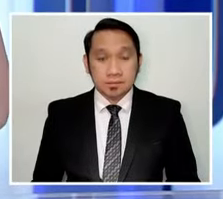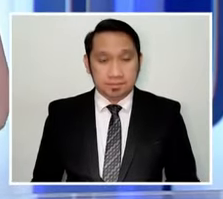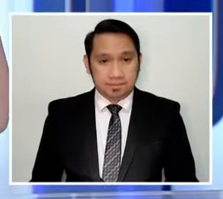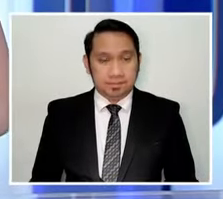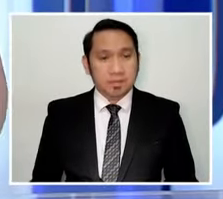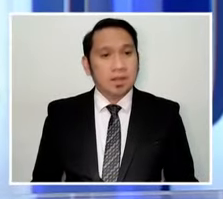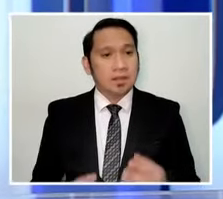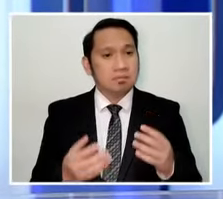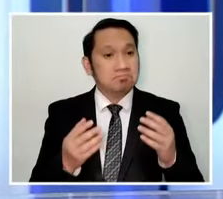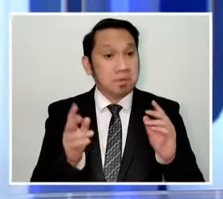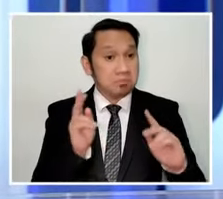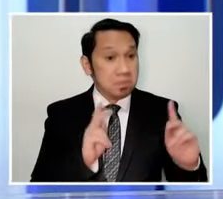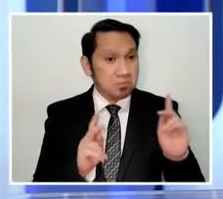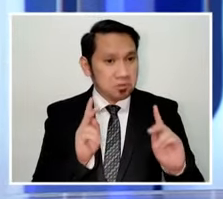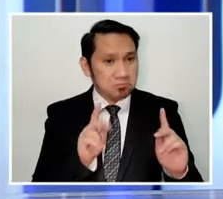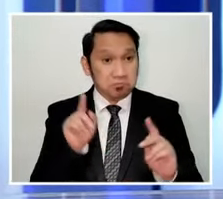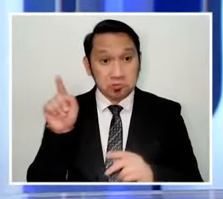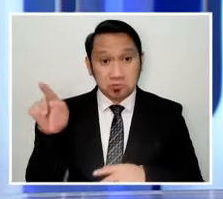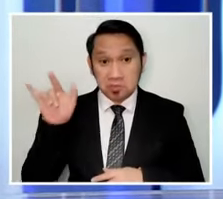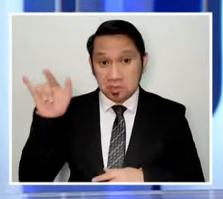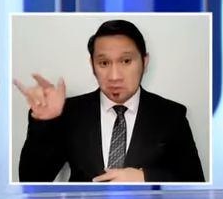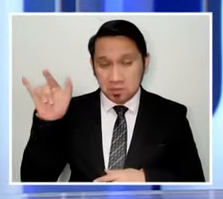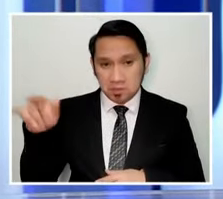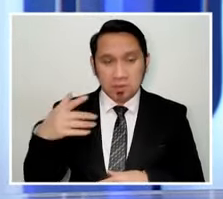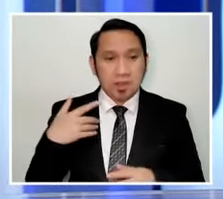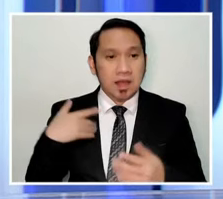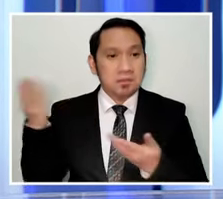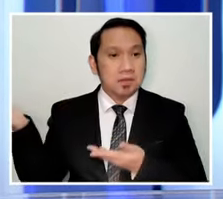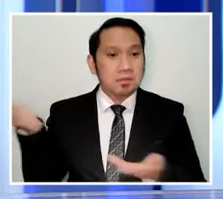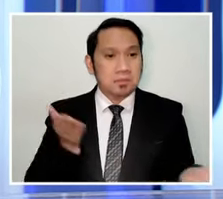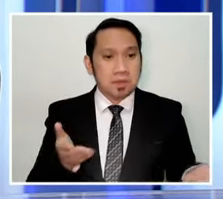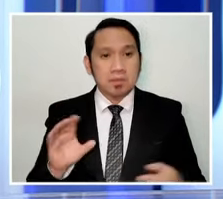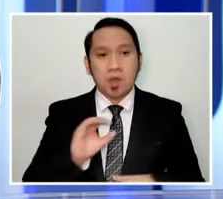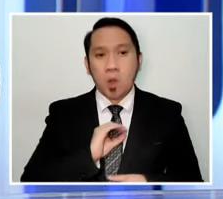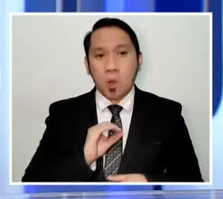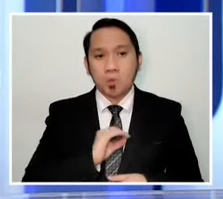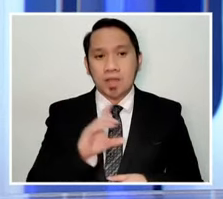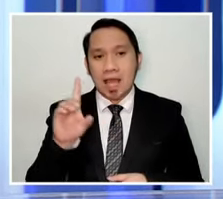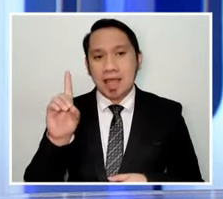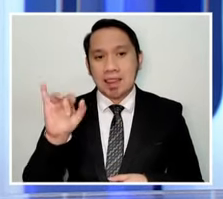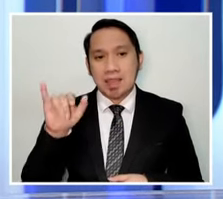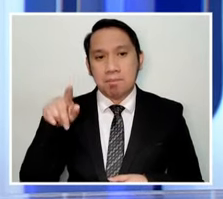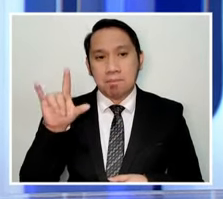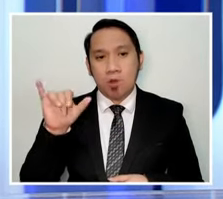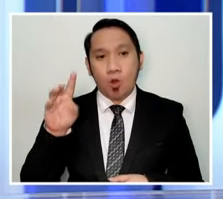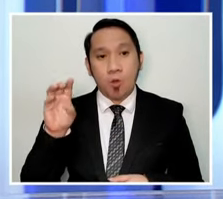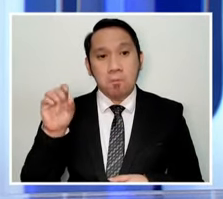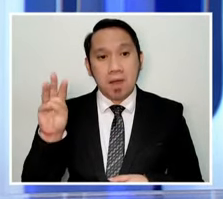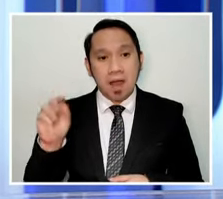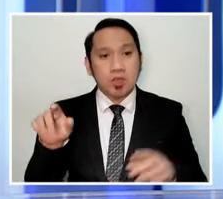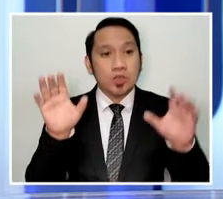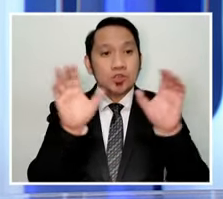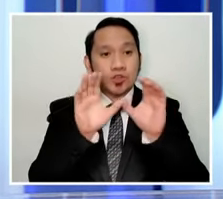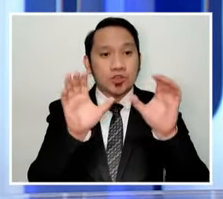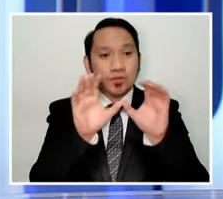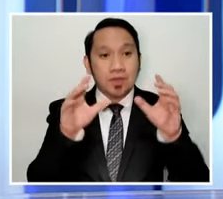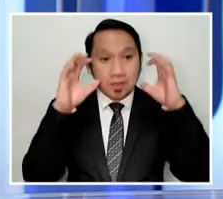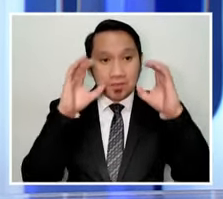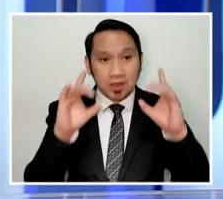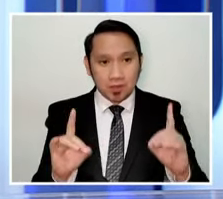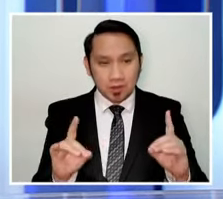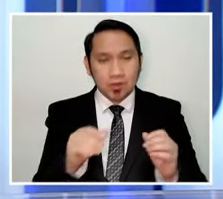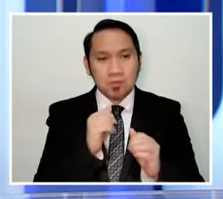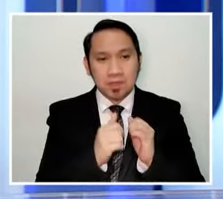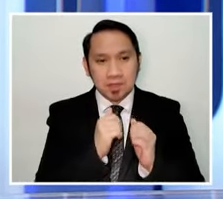Ilang pasahero sa airport ang nagdala na ng kopya ng kanilang diploma para siguradong makakapasa sa immigration at